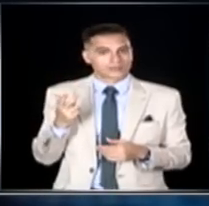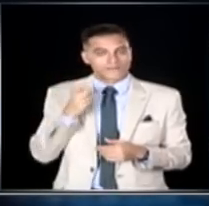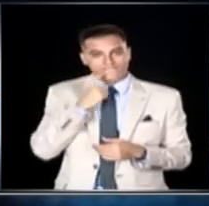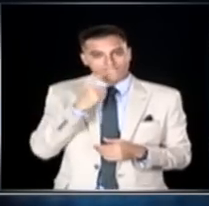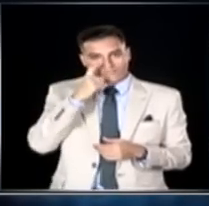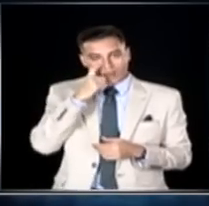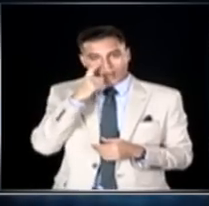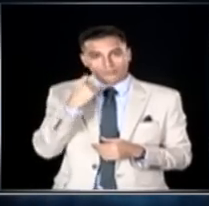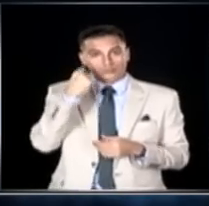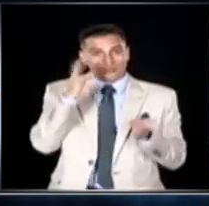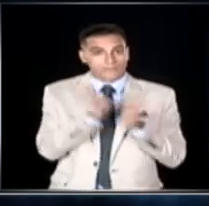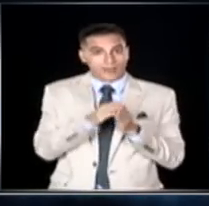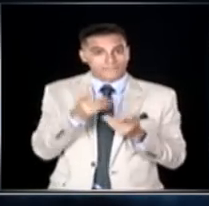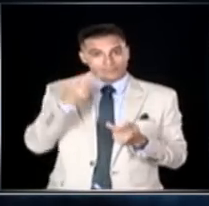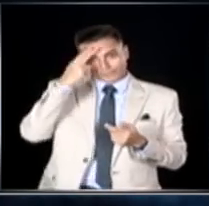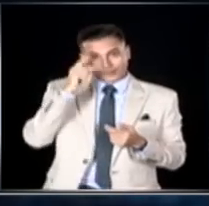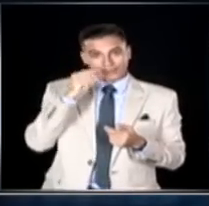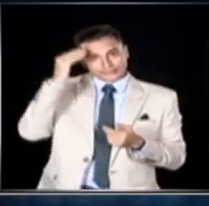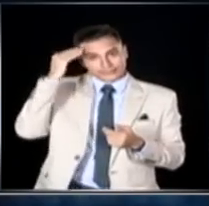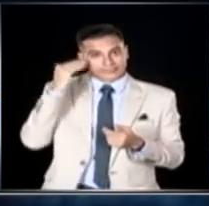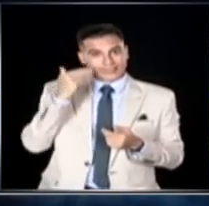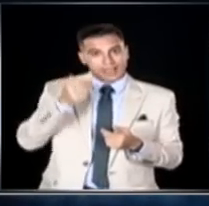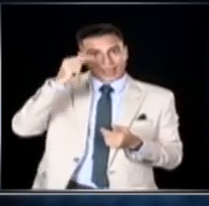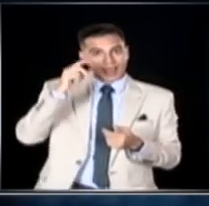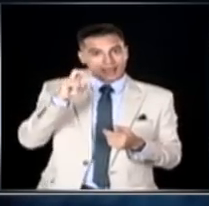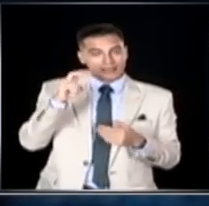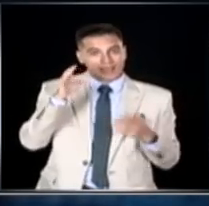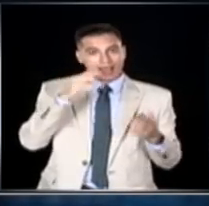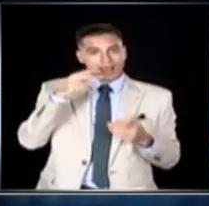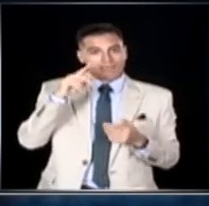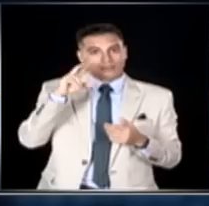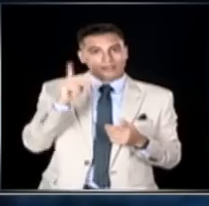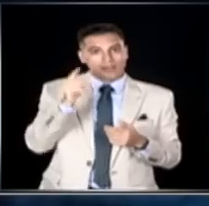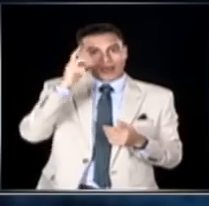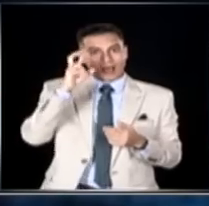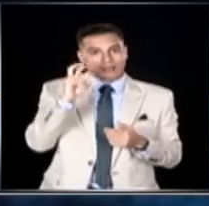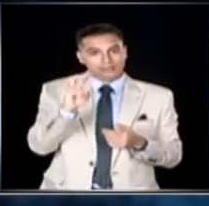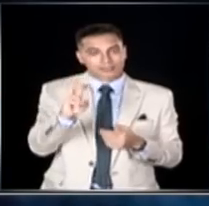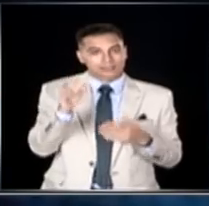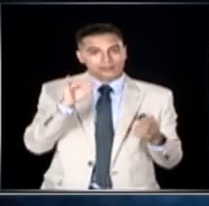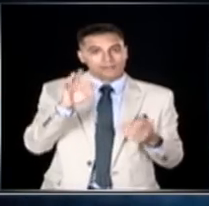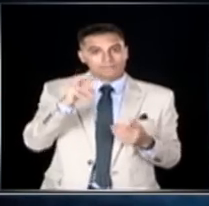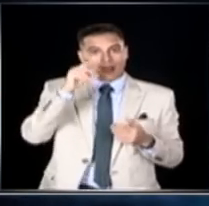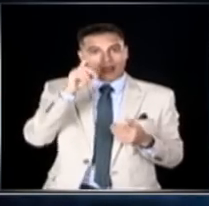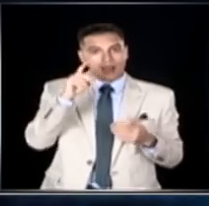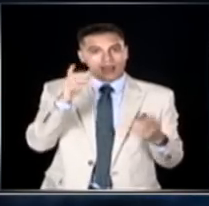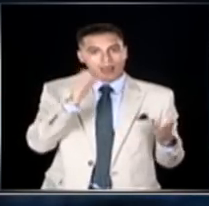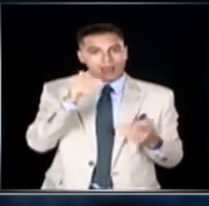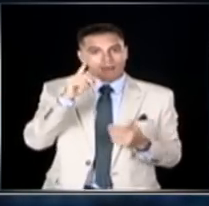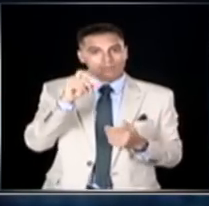كان بطولة غادة عبد الرازق، عبد الرحمن أبو زهرة، مها بعوف.